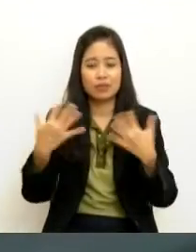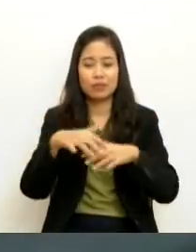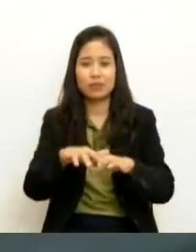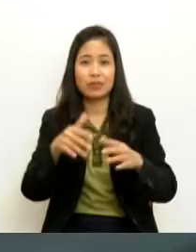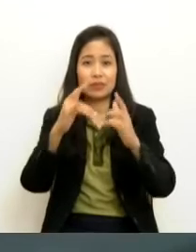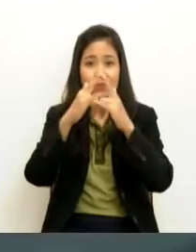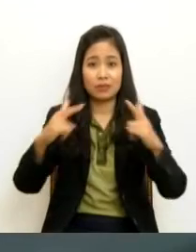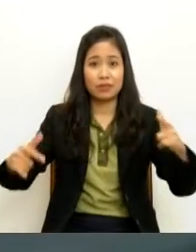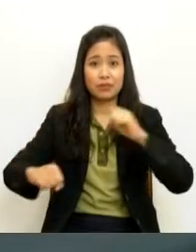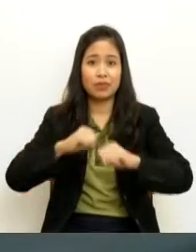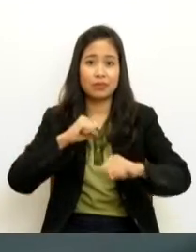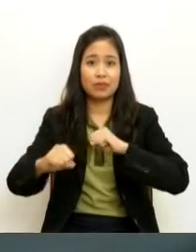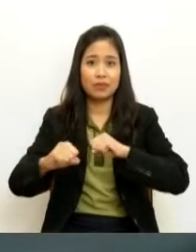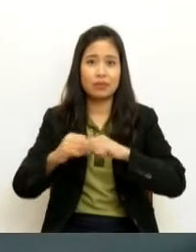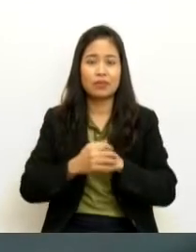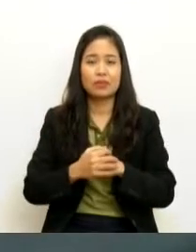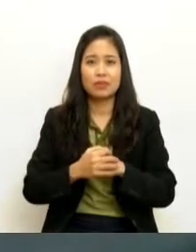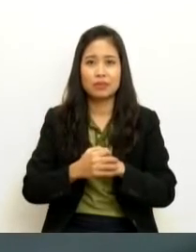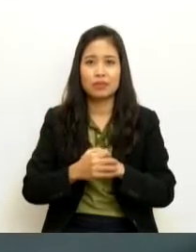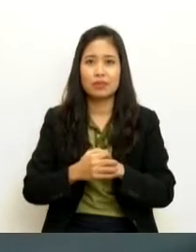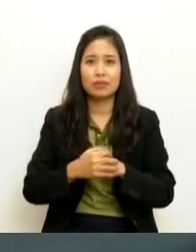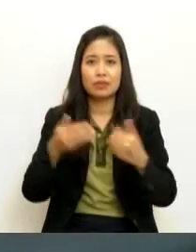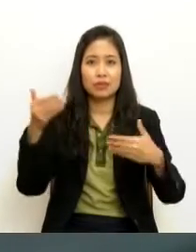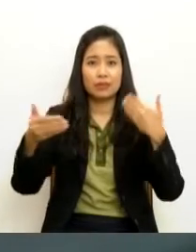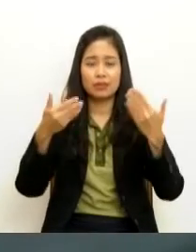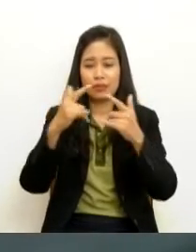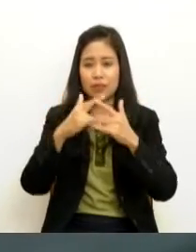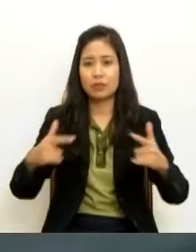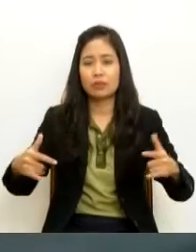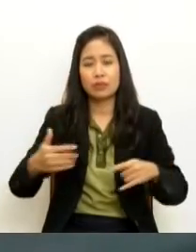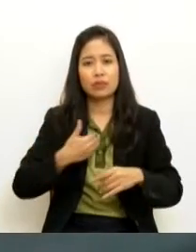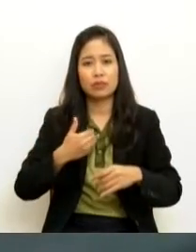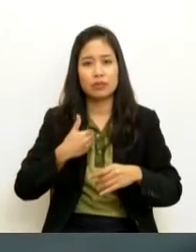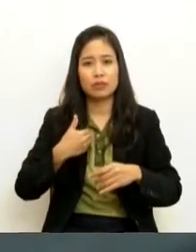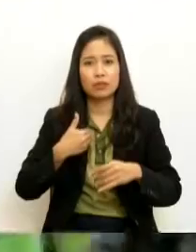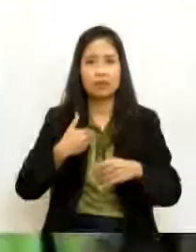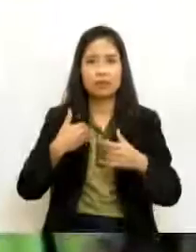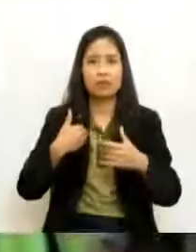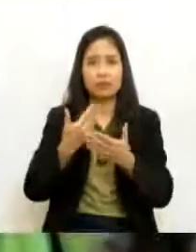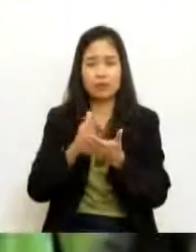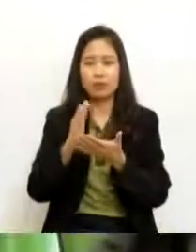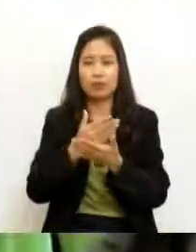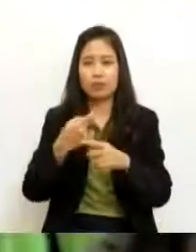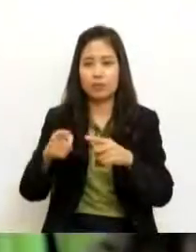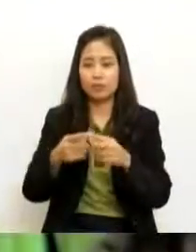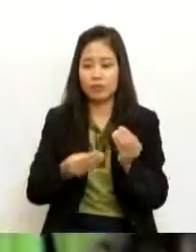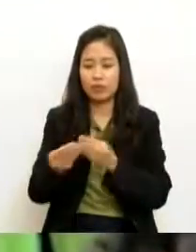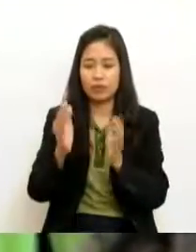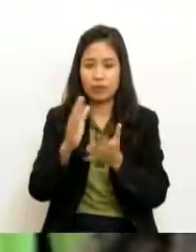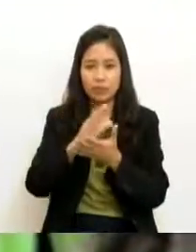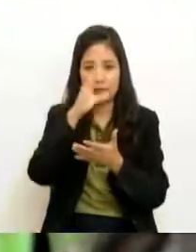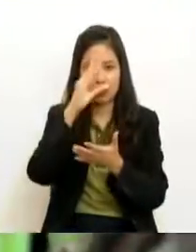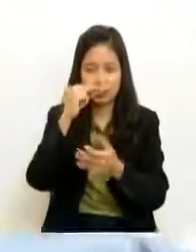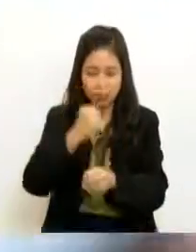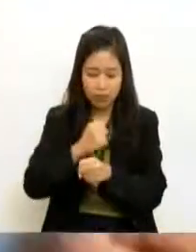นรักพงไพนะคะก็จะกิจกรรมในค่ายก็จะเป็นกิจกรรมแบบ active learning นะคะให้นักเรียนได้ลงมือปฏิบัติเองซึ่งกิจ